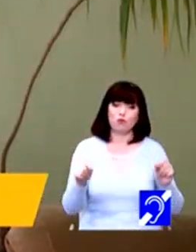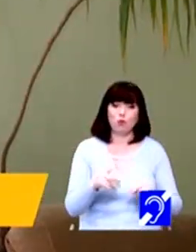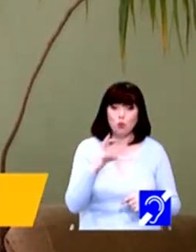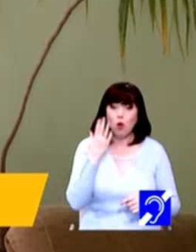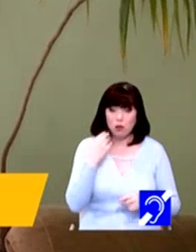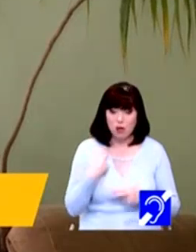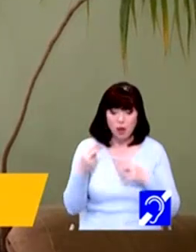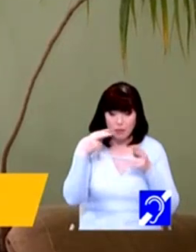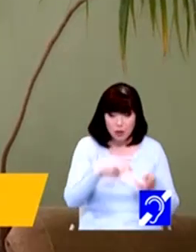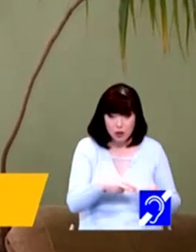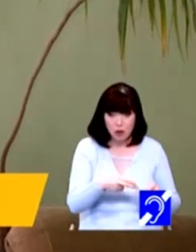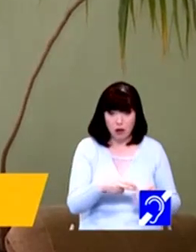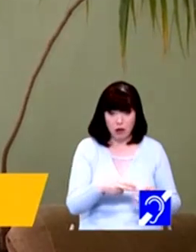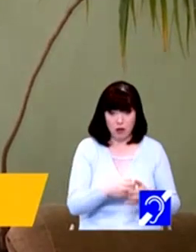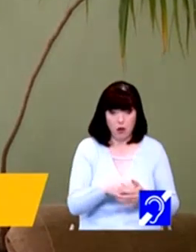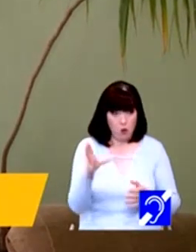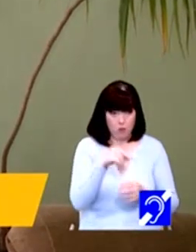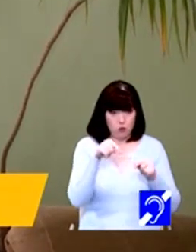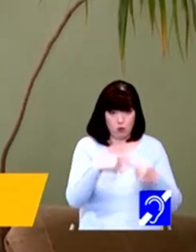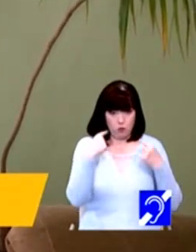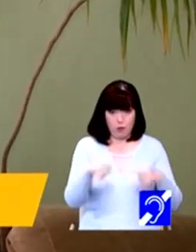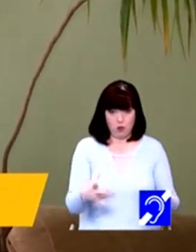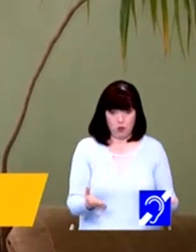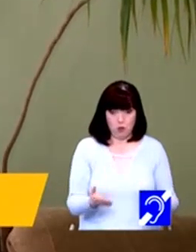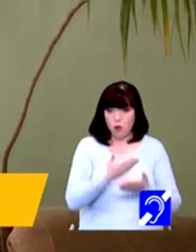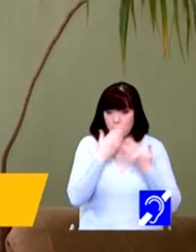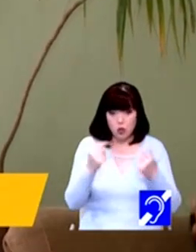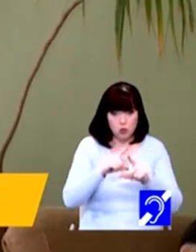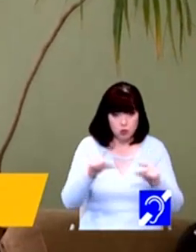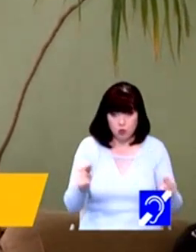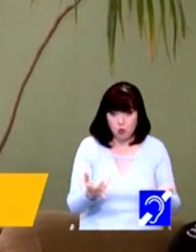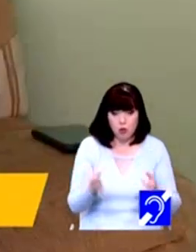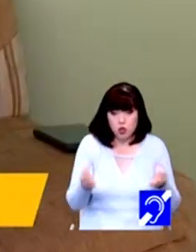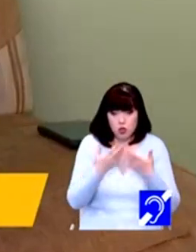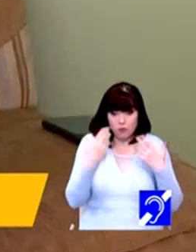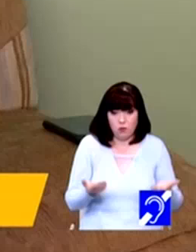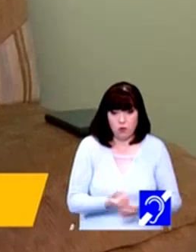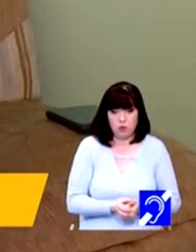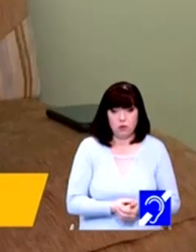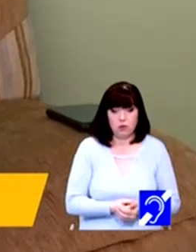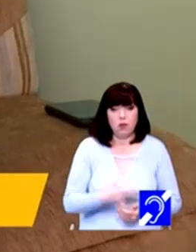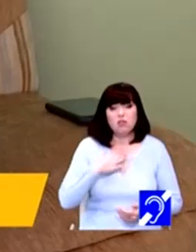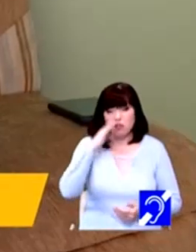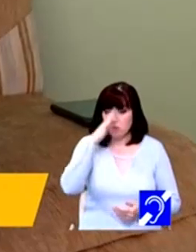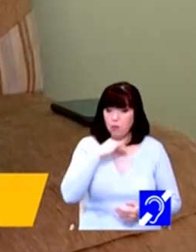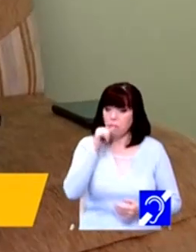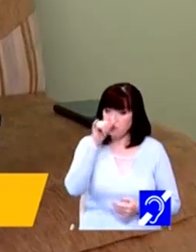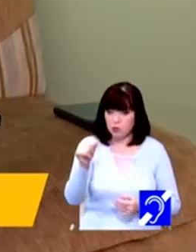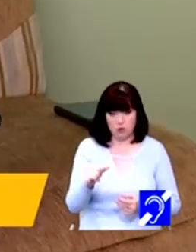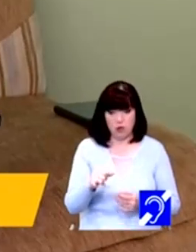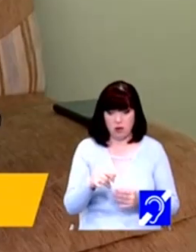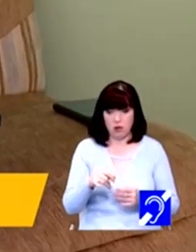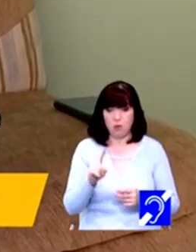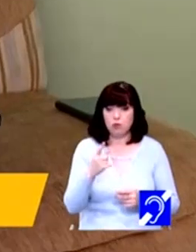мы приехали, все по-другому. Нету школы, нету, ну, ничего. Наших пап не впустили, так как